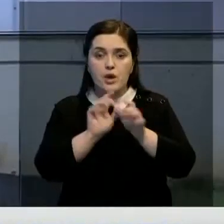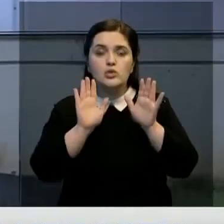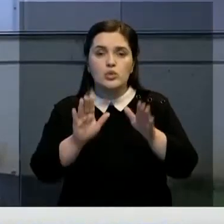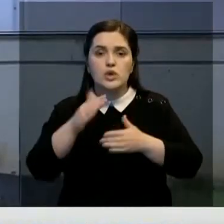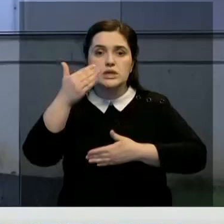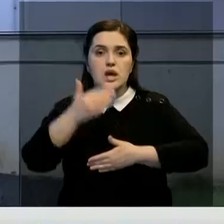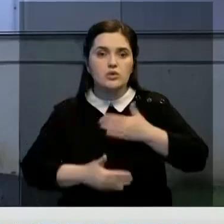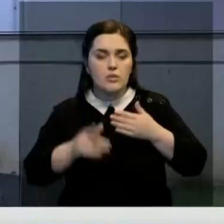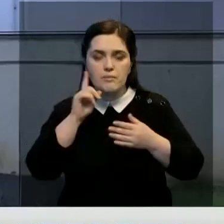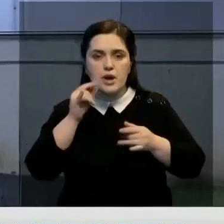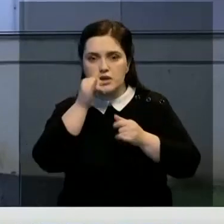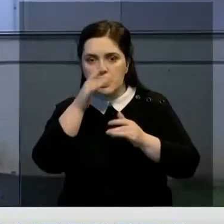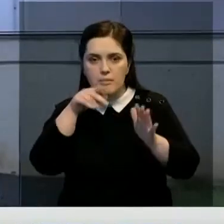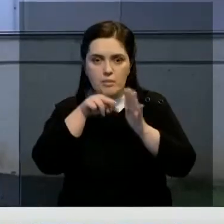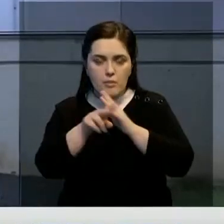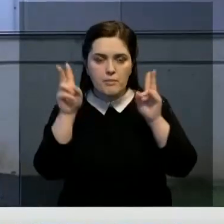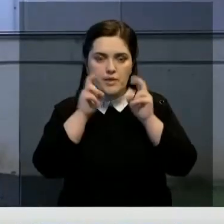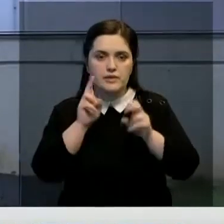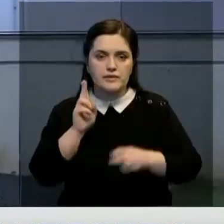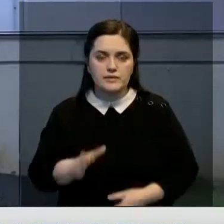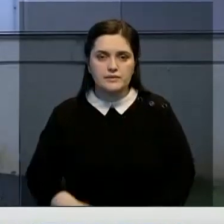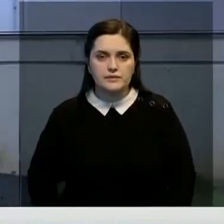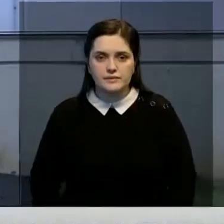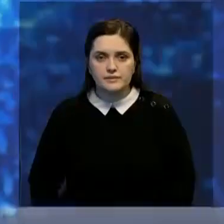снаружи. Пока не можем войти и проверить квартиры.